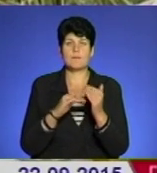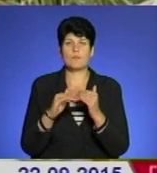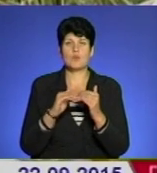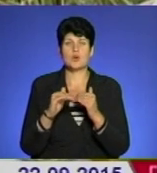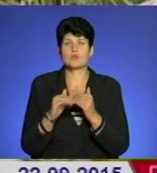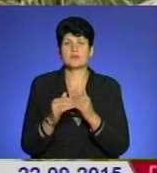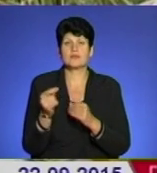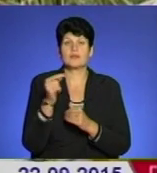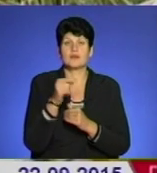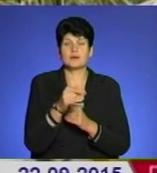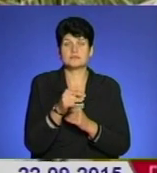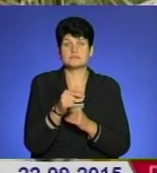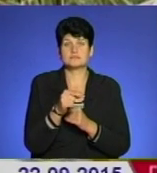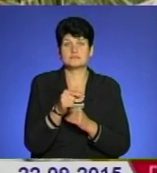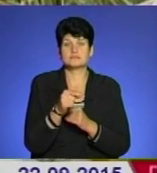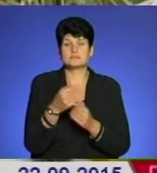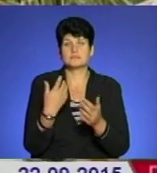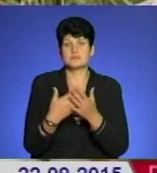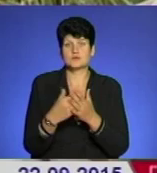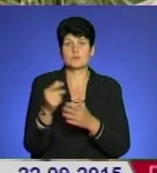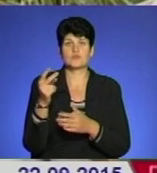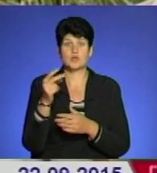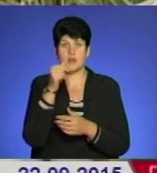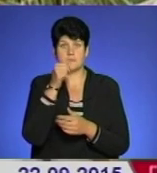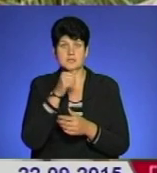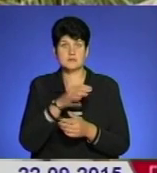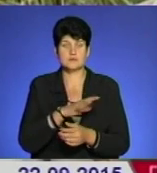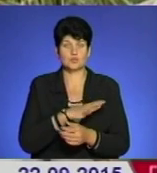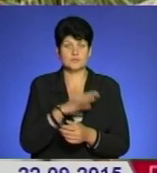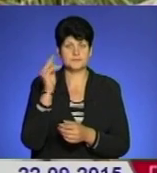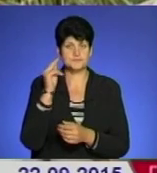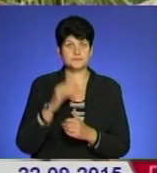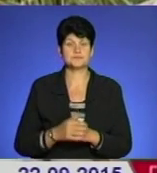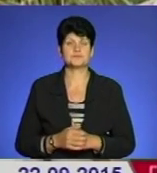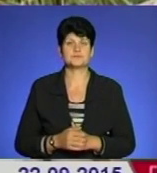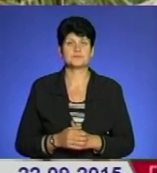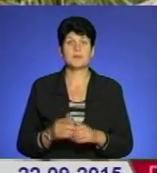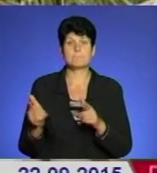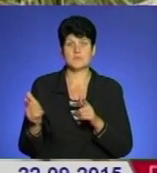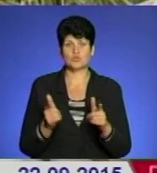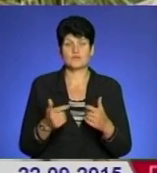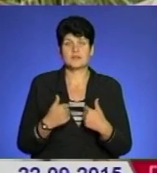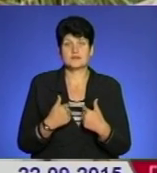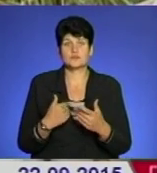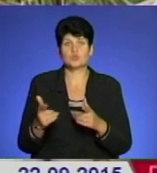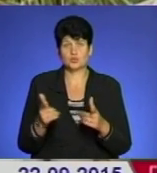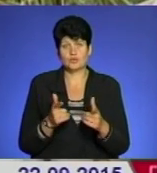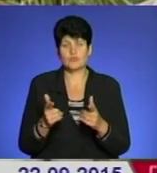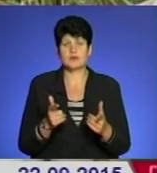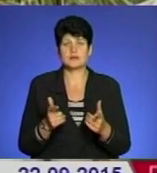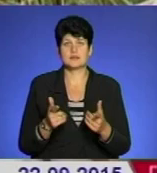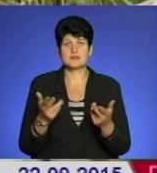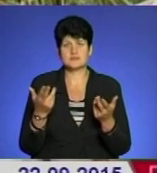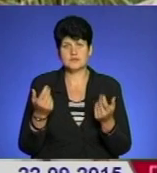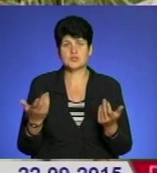Там десь близько півтора місяця ми пробули. Підготували, ну, готували, звичайно,